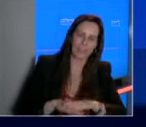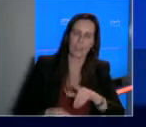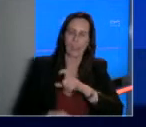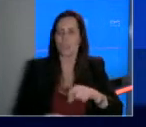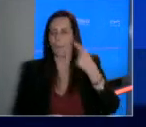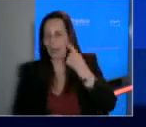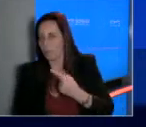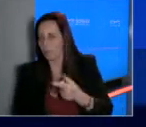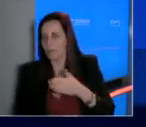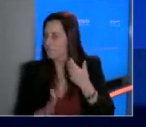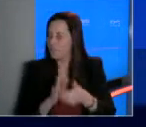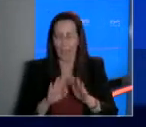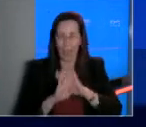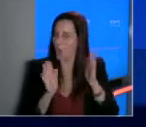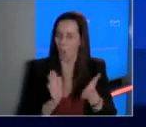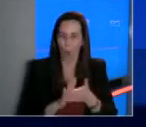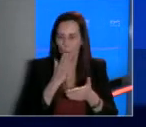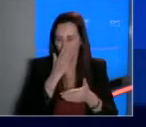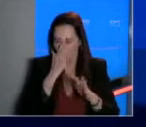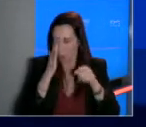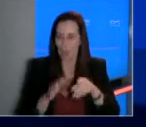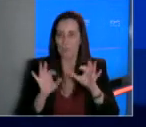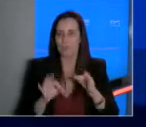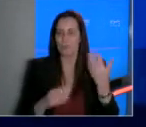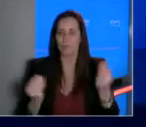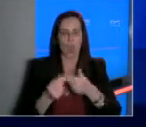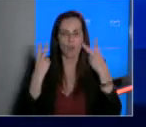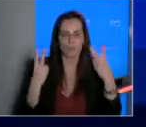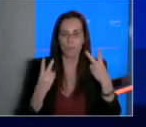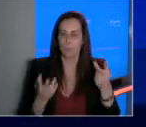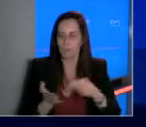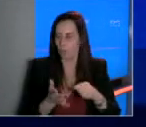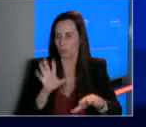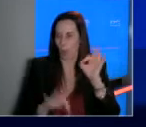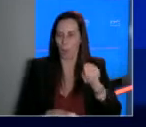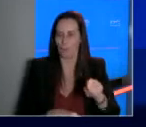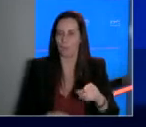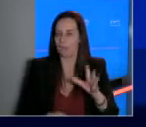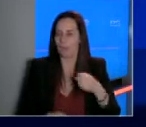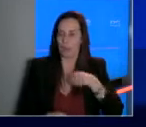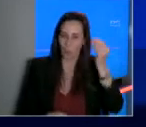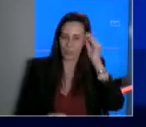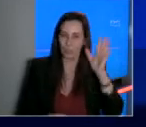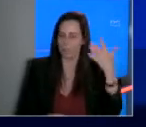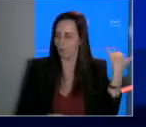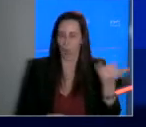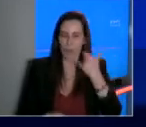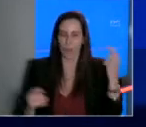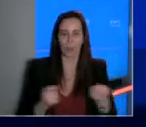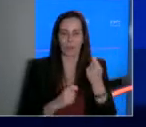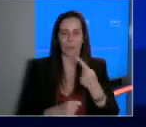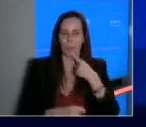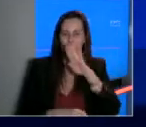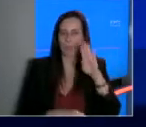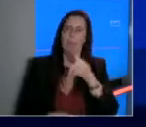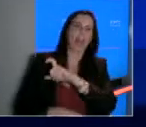נאשם בפלילים וכן הלאה, ויתר על כל הדברים האלה. ואולי אלה בעצם היו הדברים המרכזיים שבזכותם הוא נבחר. זאת אומרת, אם אנחנו זוכרים אותו לאורך כל הקמפיין, מכנה